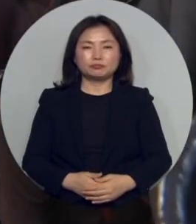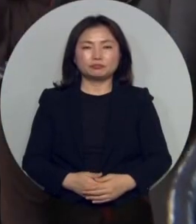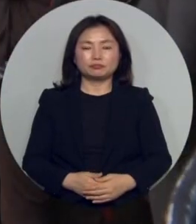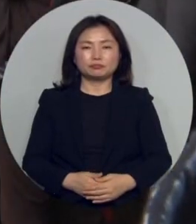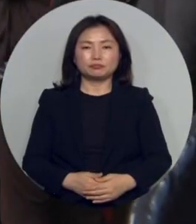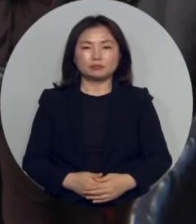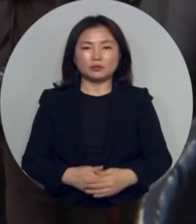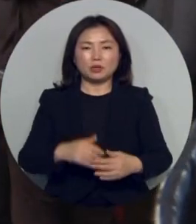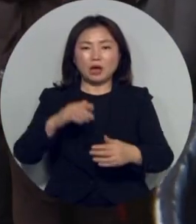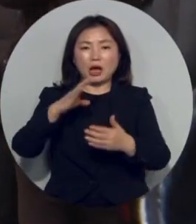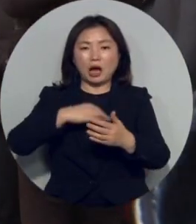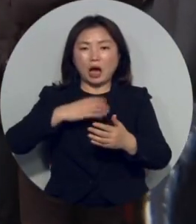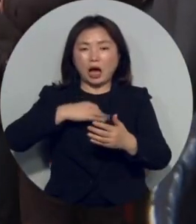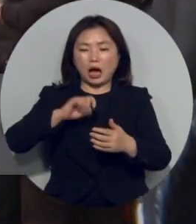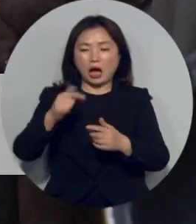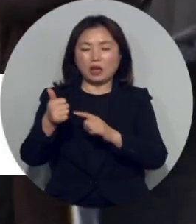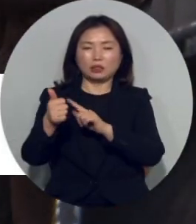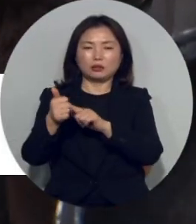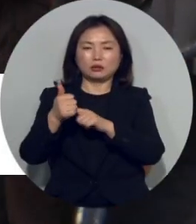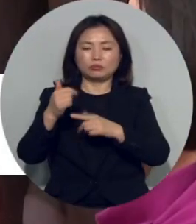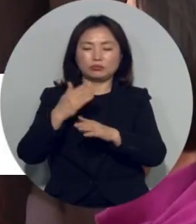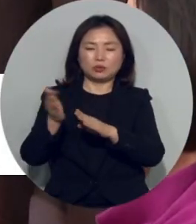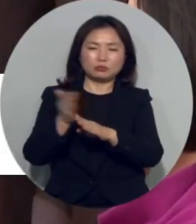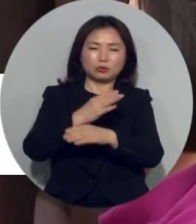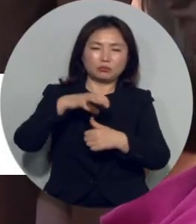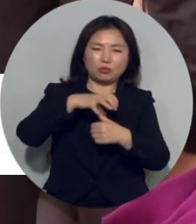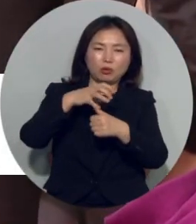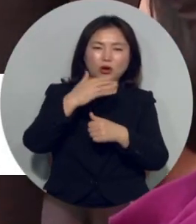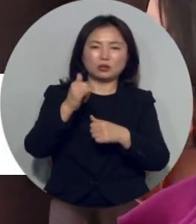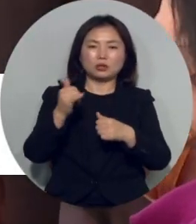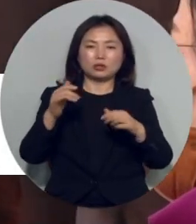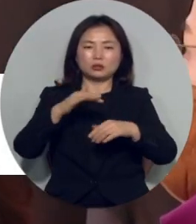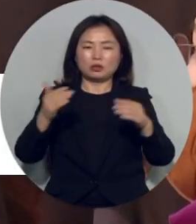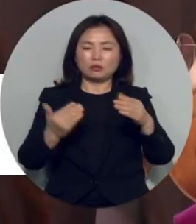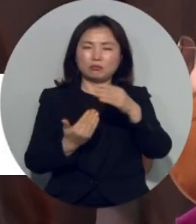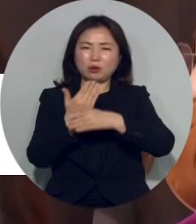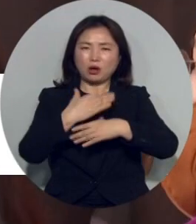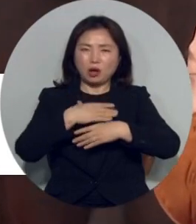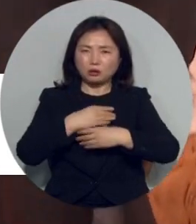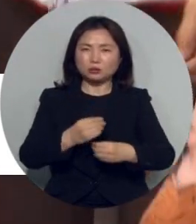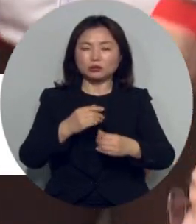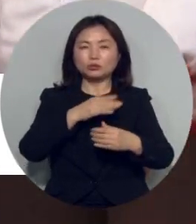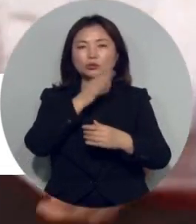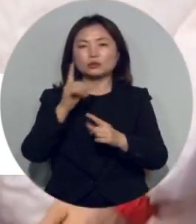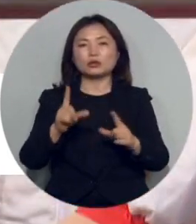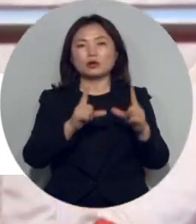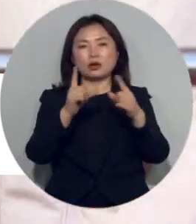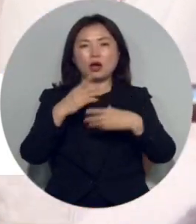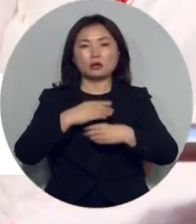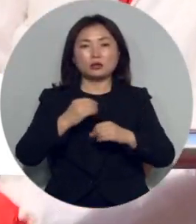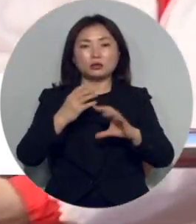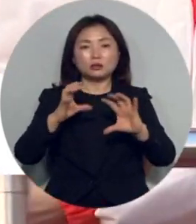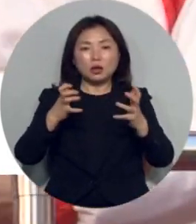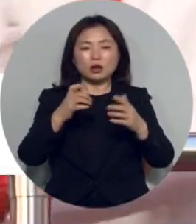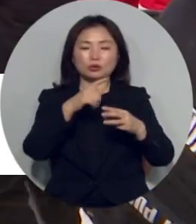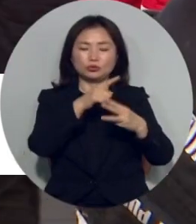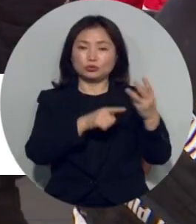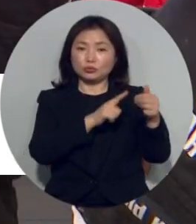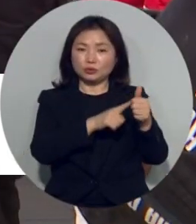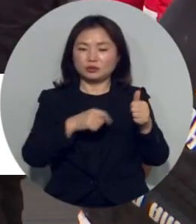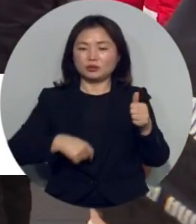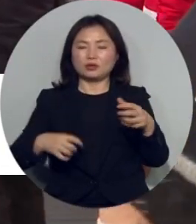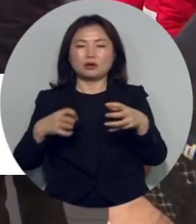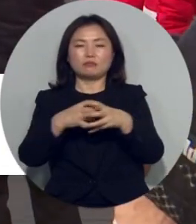윤석열! 안 대표는 북한으로부터 안전하고 산업 재해로부터 안전하고 노후 생활도 안전한 나라가 윤 후보와